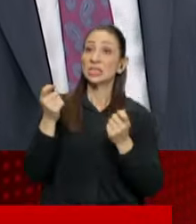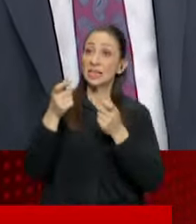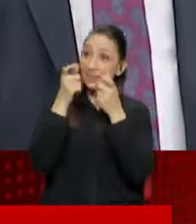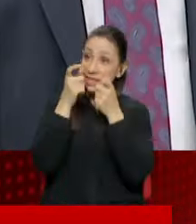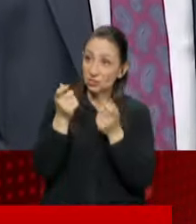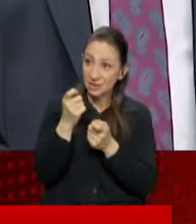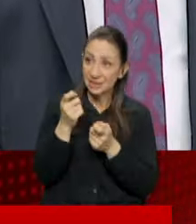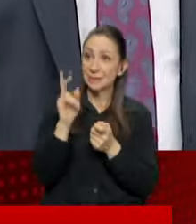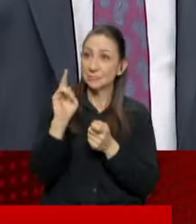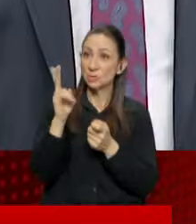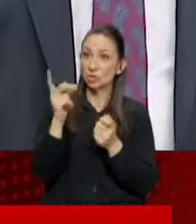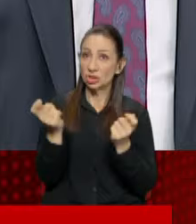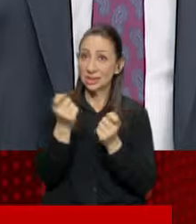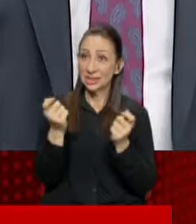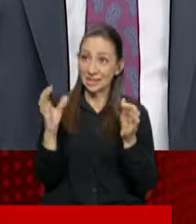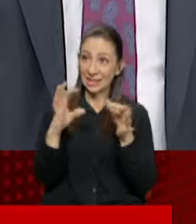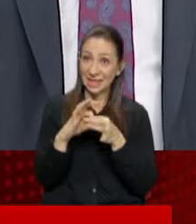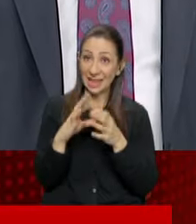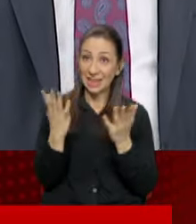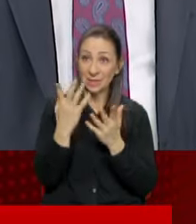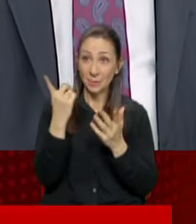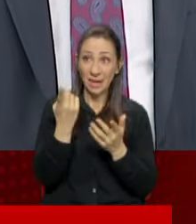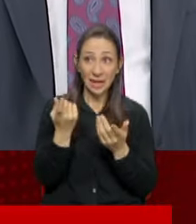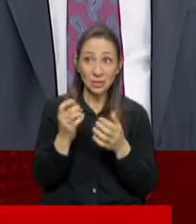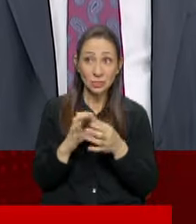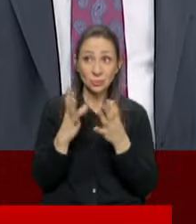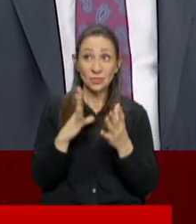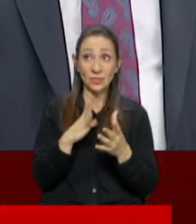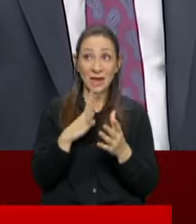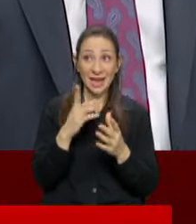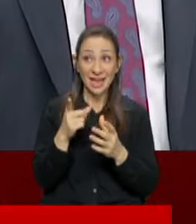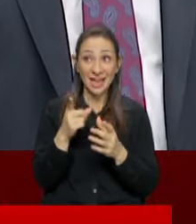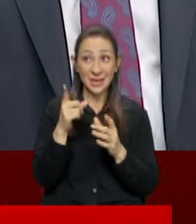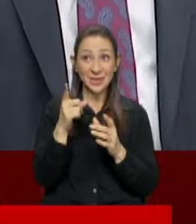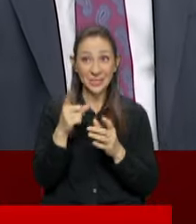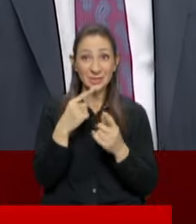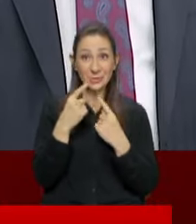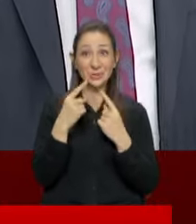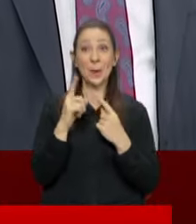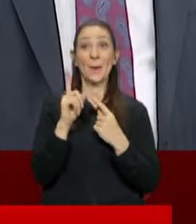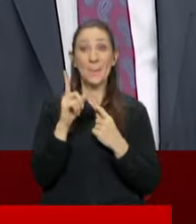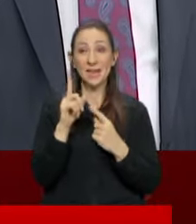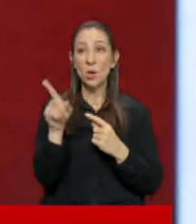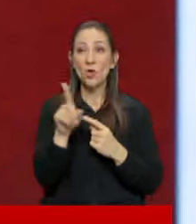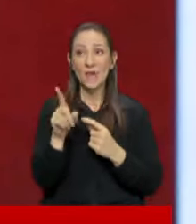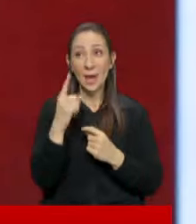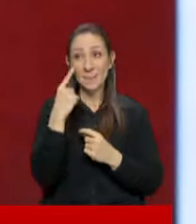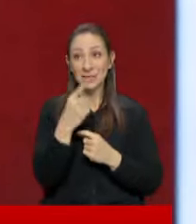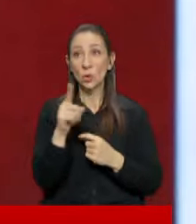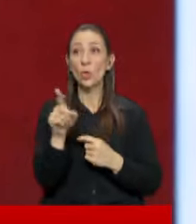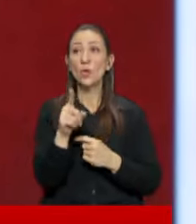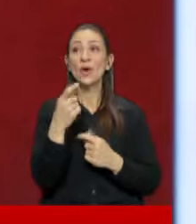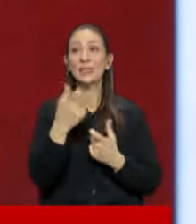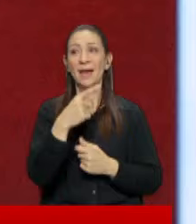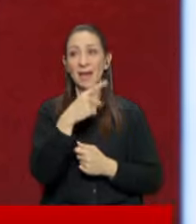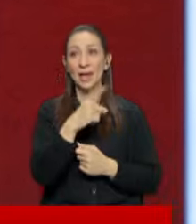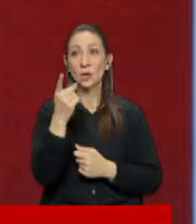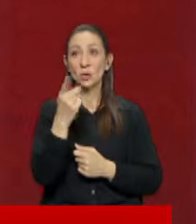çektiniz. Kendi çalışanlarınızla ilgili nasıl bir adım attınız? Vallahi çok. Ona da geleceğim. Fakat bir Şanlıurfa'ya gideceğiz.